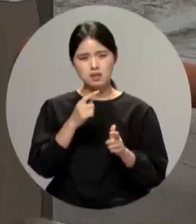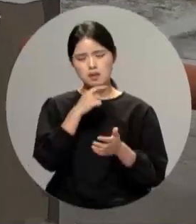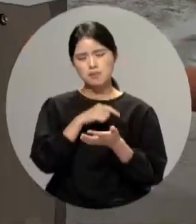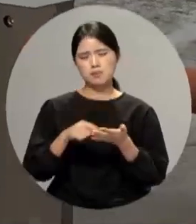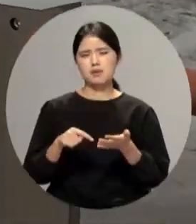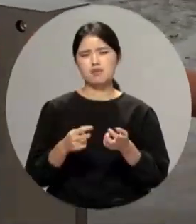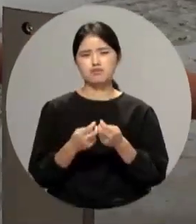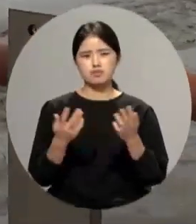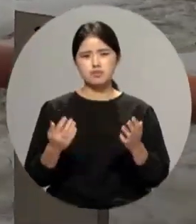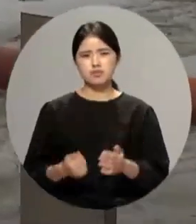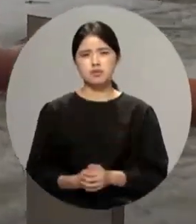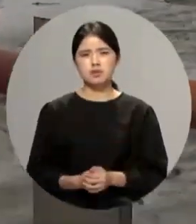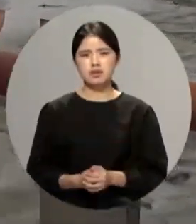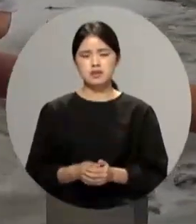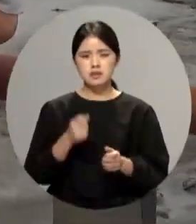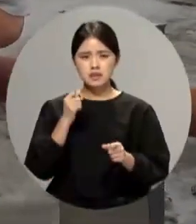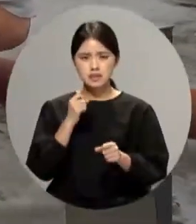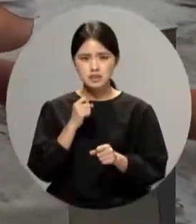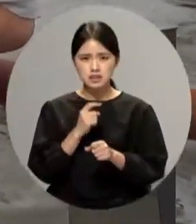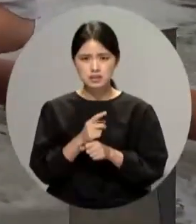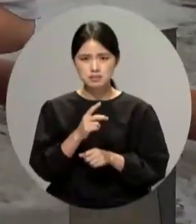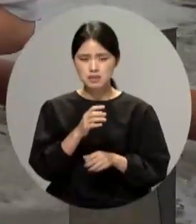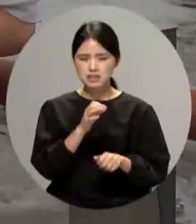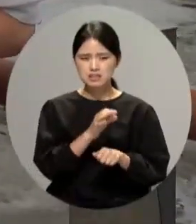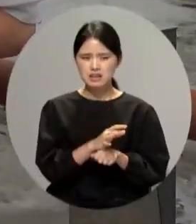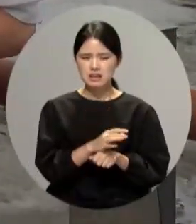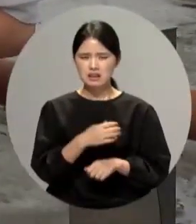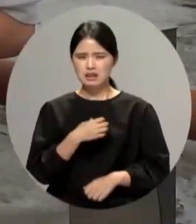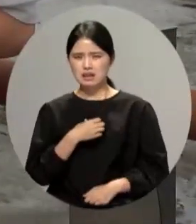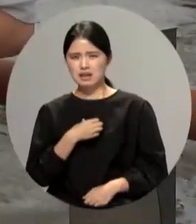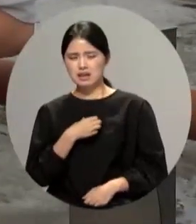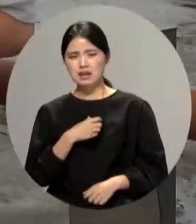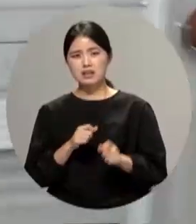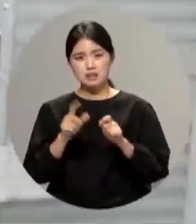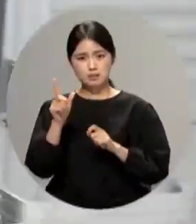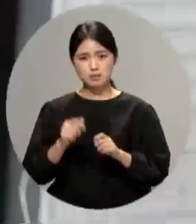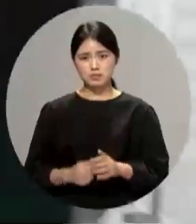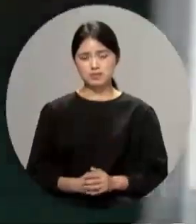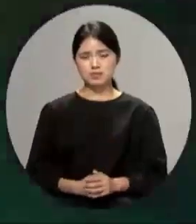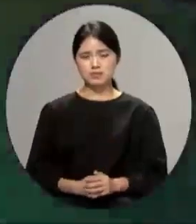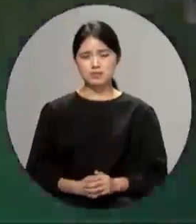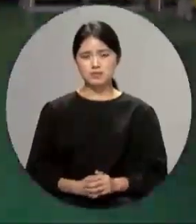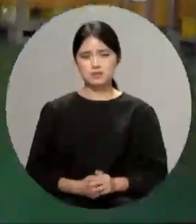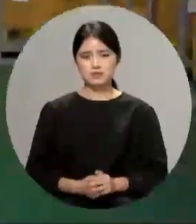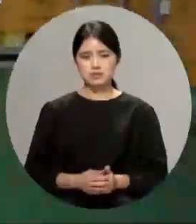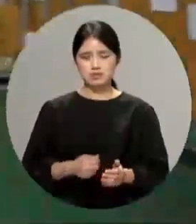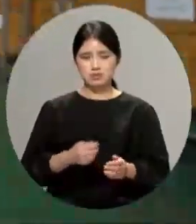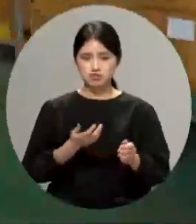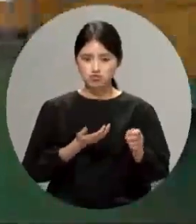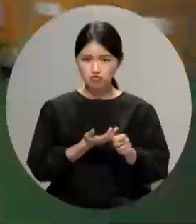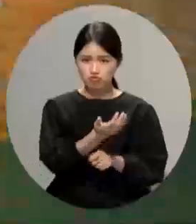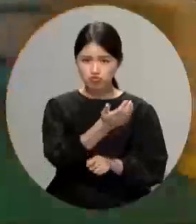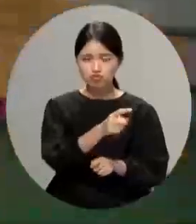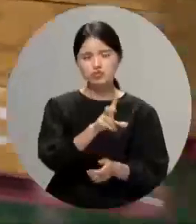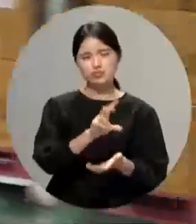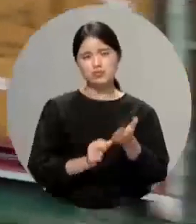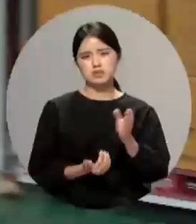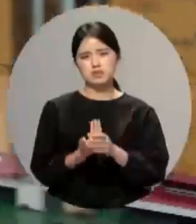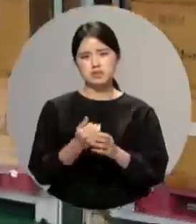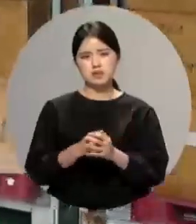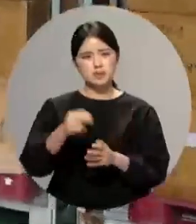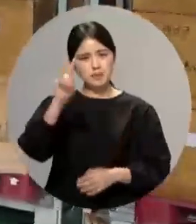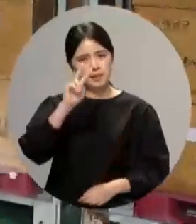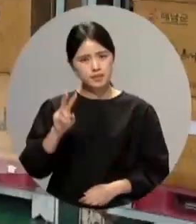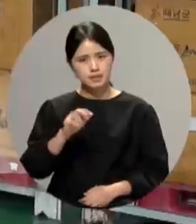불가피한 상황입니다. 이미 소비 기피 현상이 나타나고 있기 때문입니다. 수출에도 빨간불이 켜졌습니다.